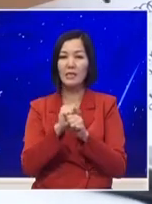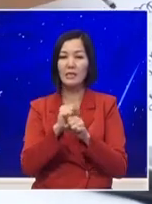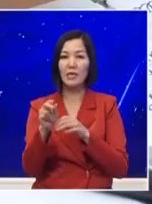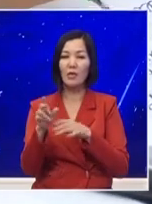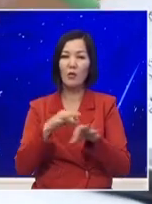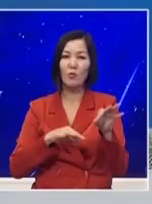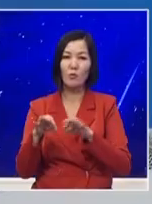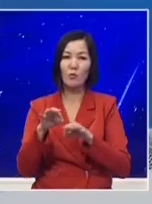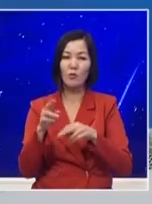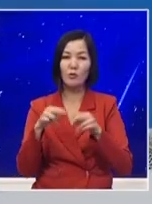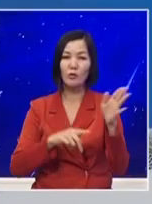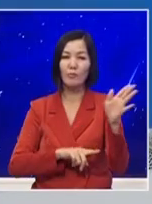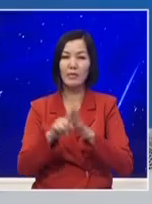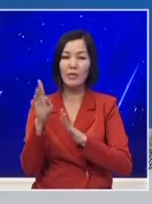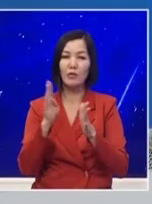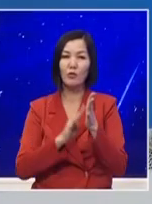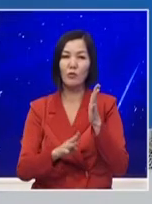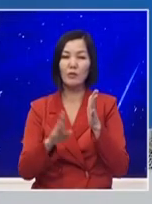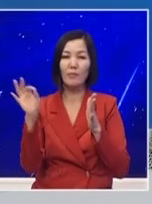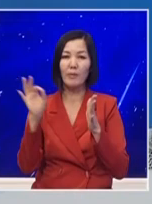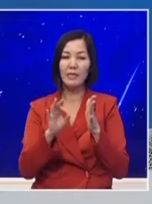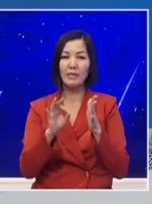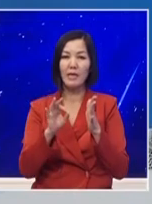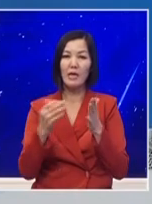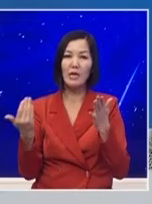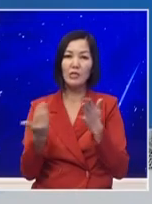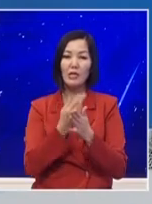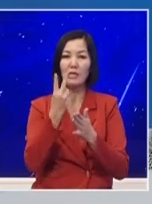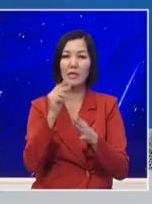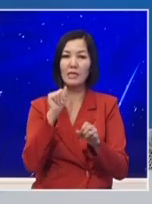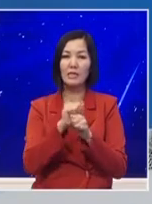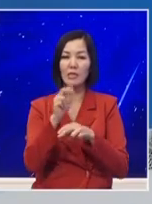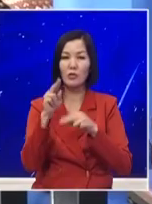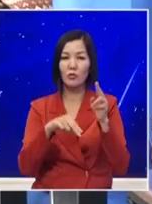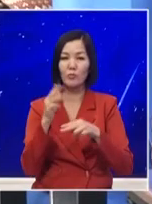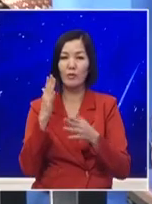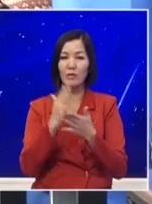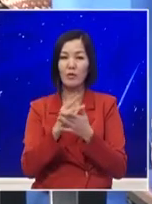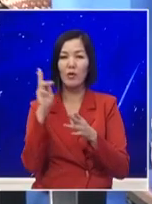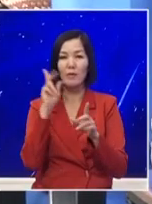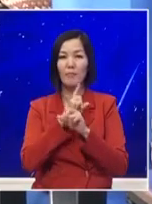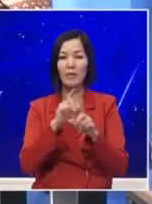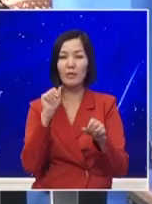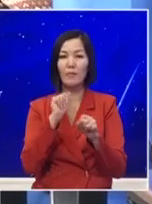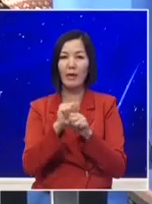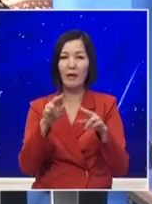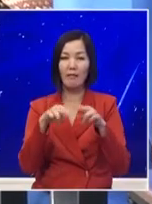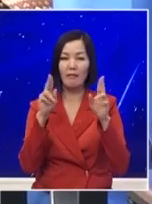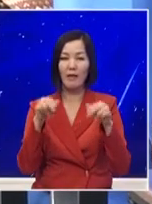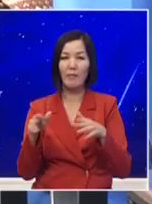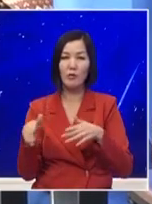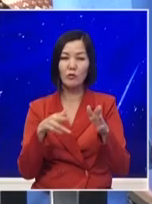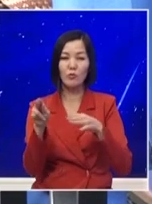басталды. 90%-ға тозған кәріз жүйесін жаңартуға 2 станция салу жоспарда. Мектеп, аялдама салу, жол